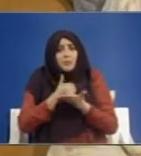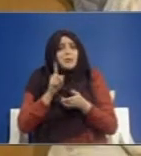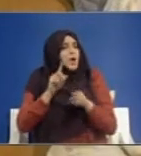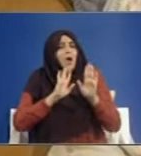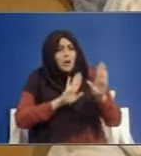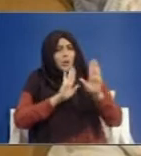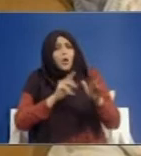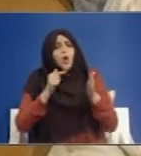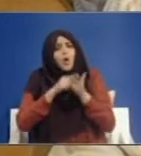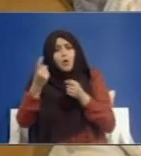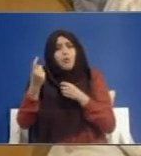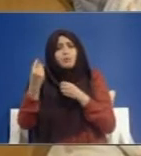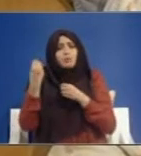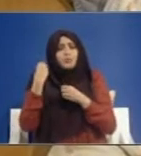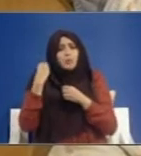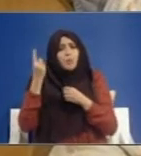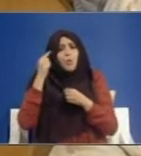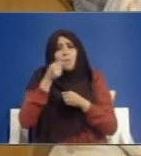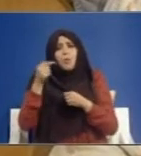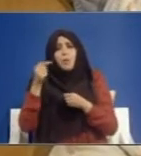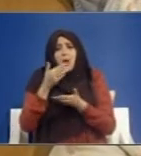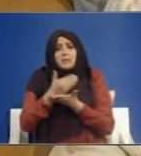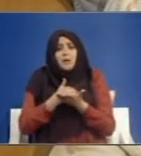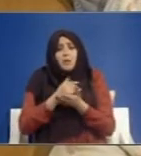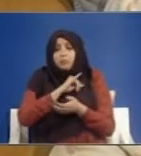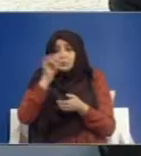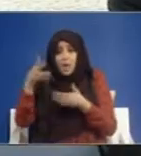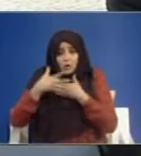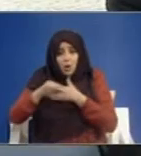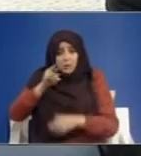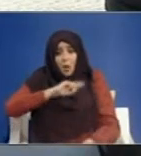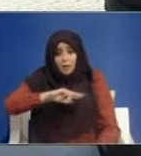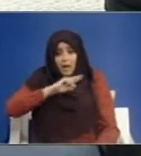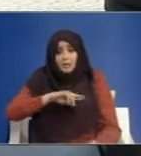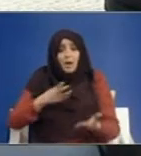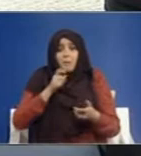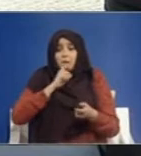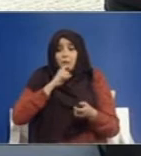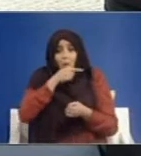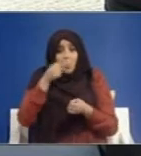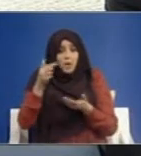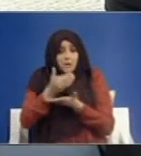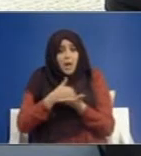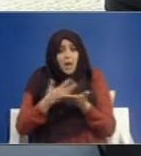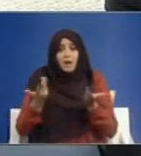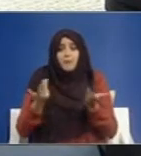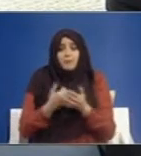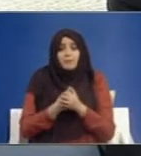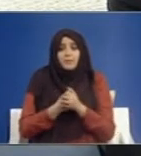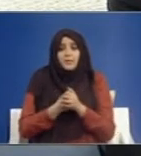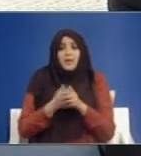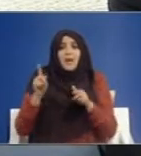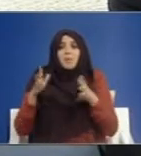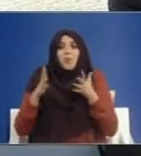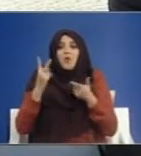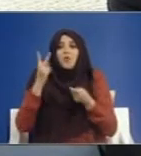استني حتى يقتطعوا لك. هي الآن في التقاعد، حائرة من جهتين، حيرة من جهة هذاك السلوك خافت لعل